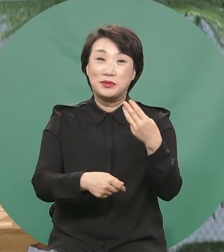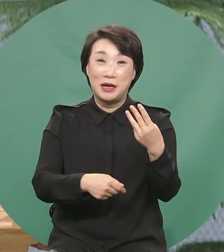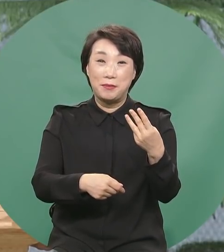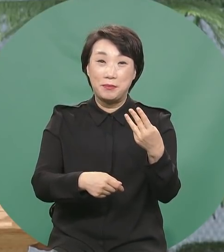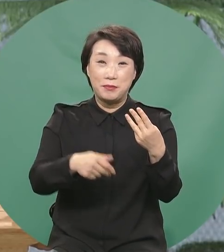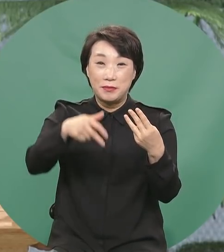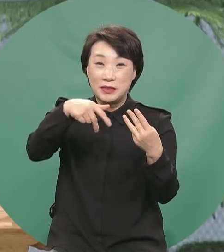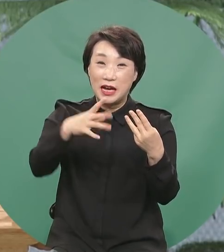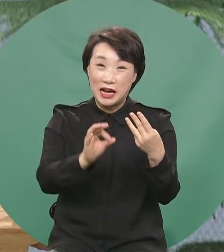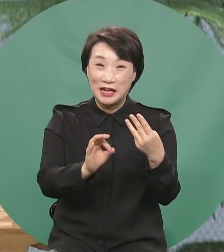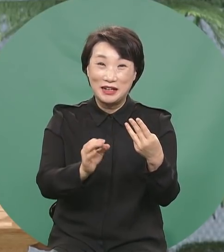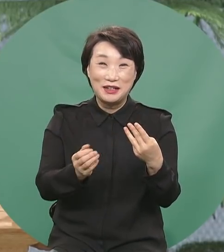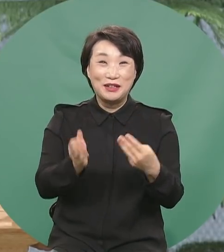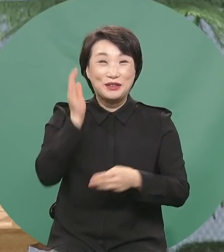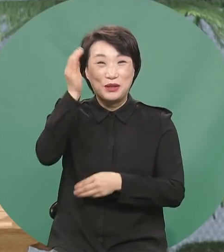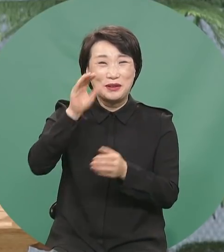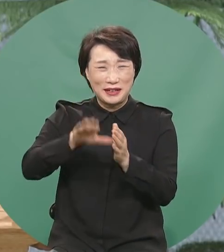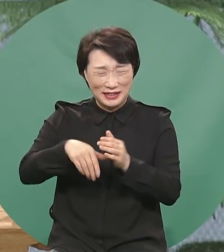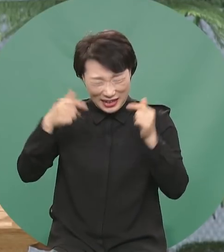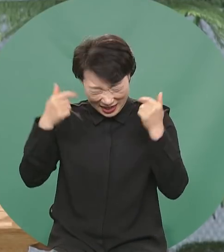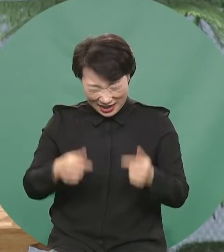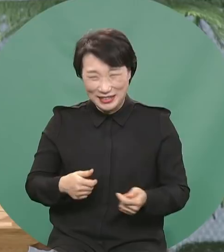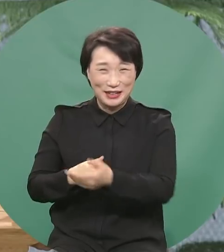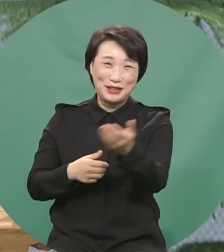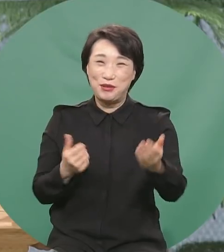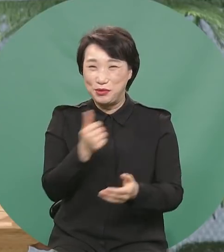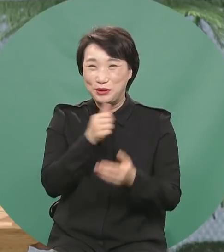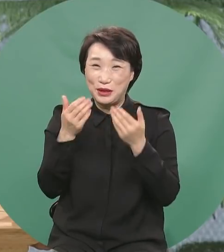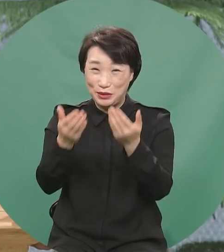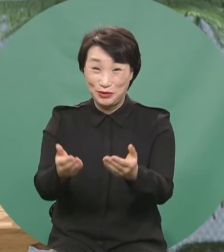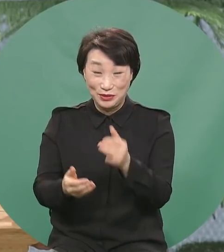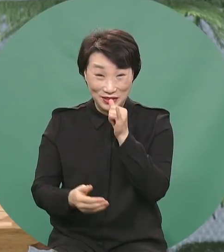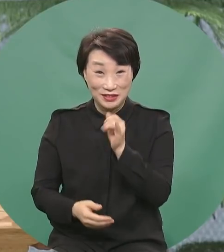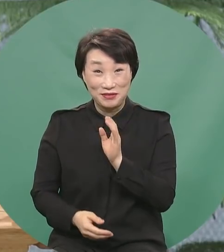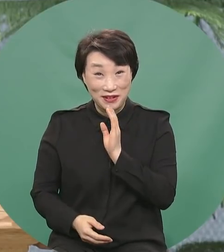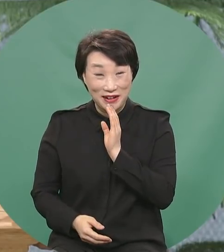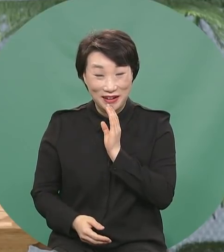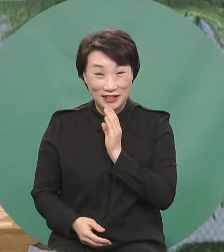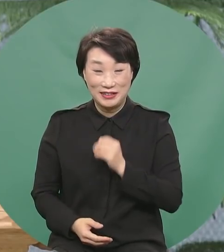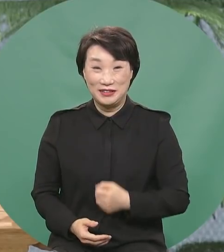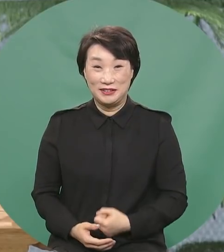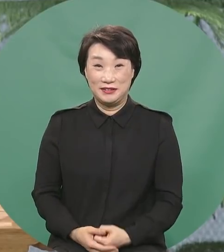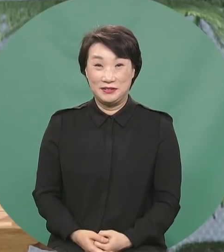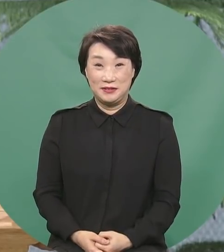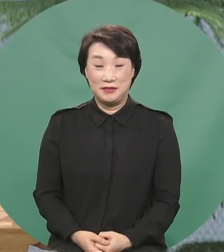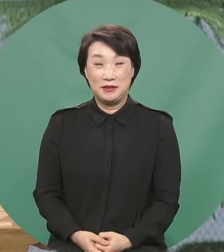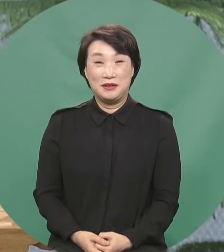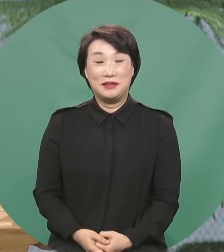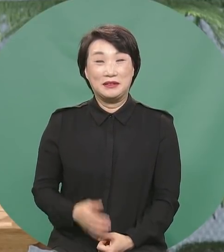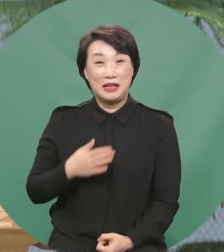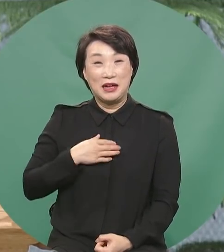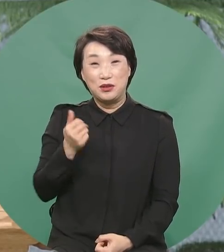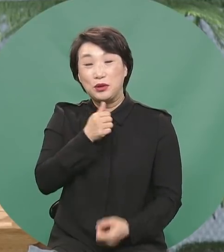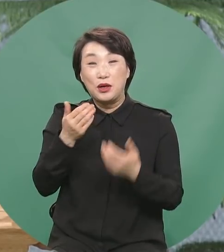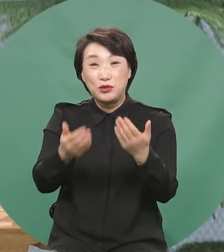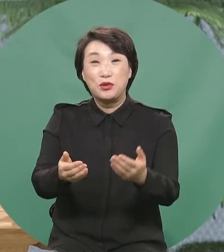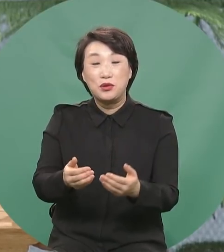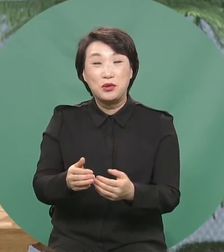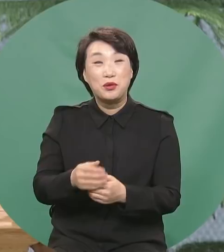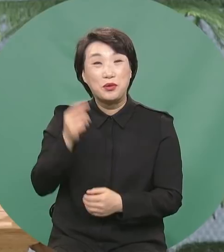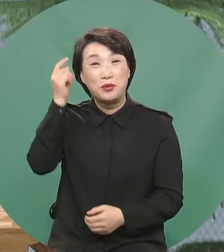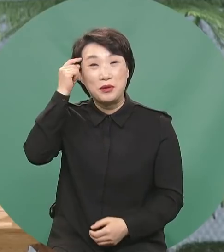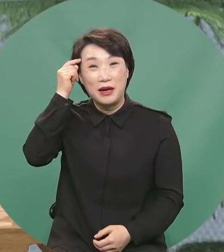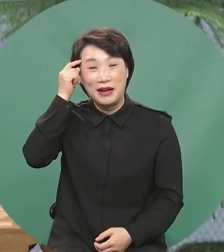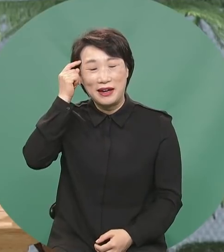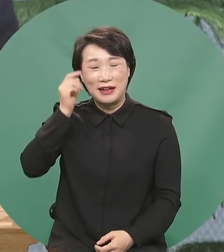53장을 여러분에게 설교할 때마다 이 말씀드리는데, 왜 말씀드리느냐?